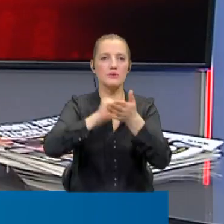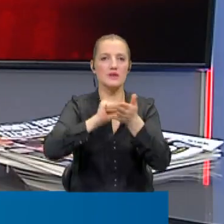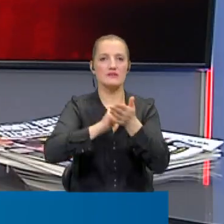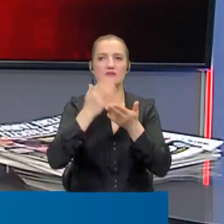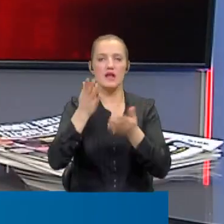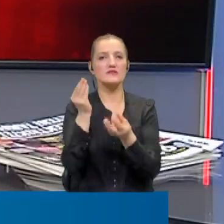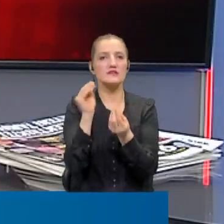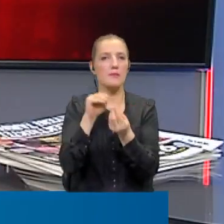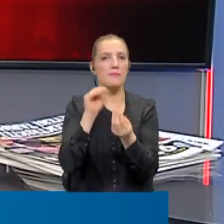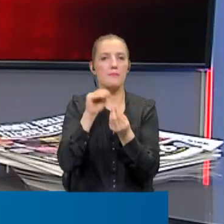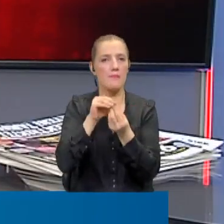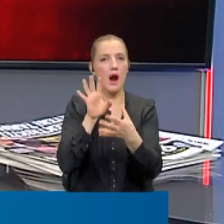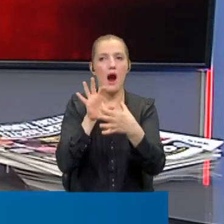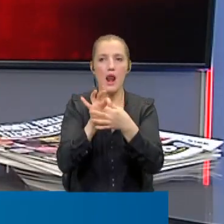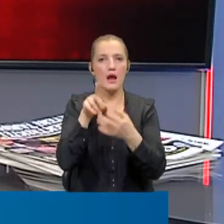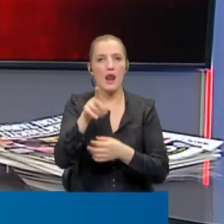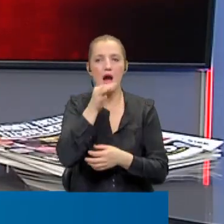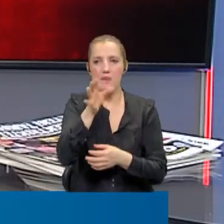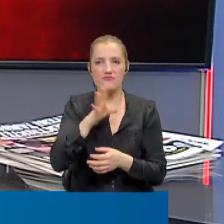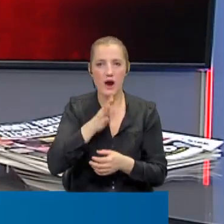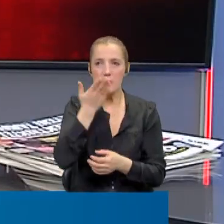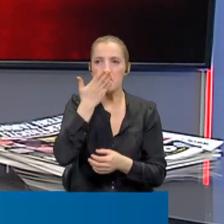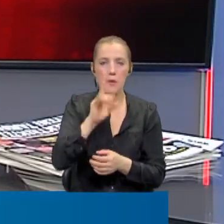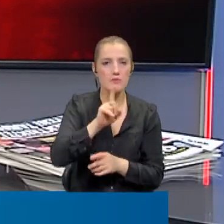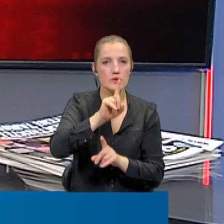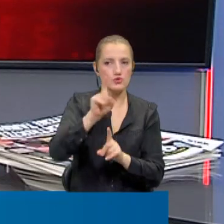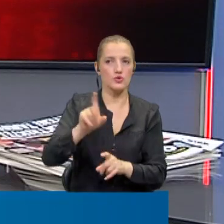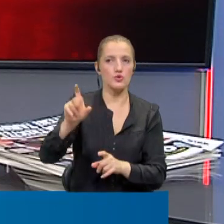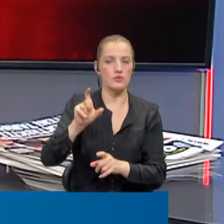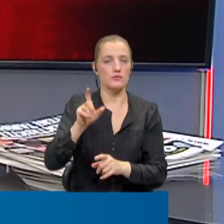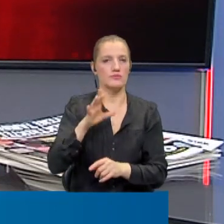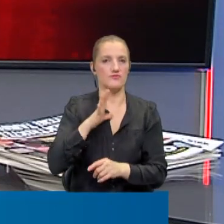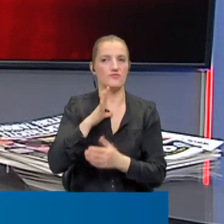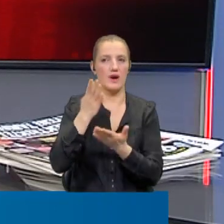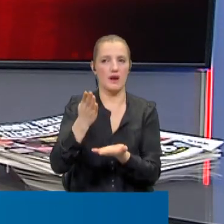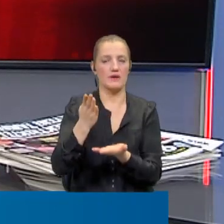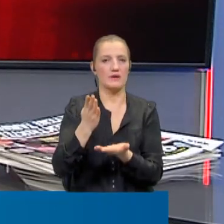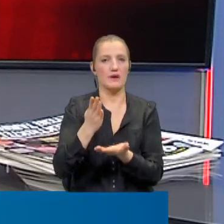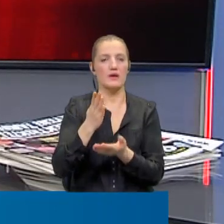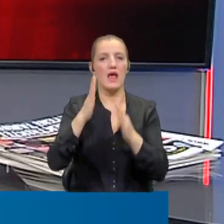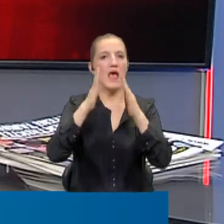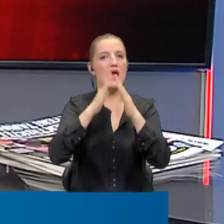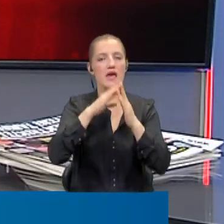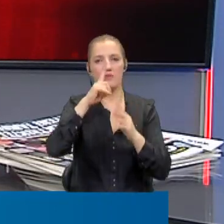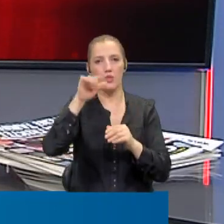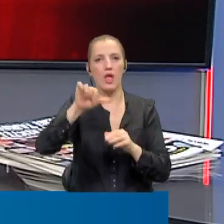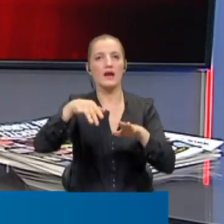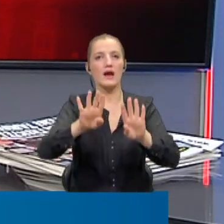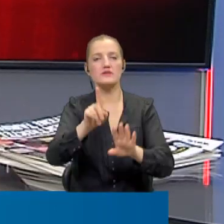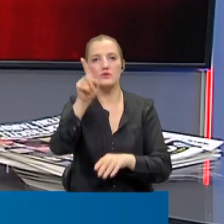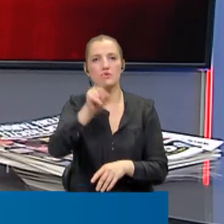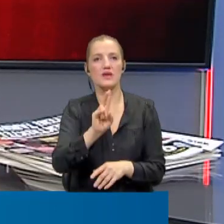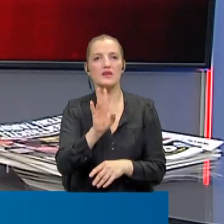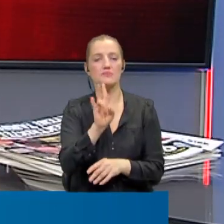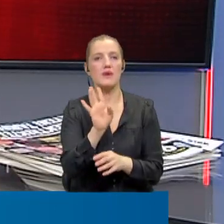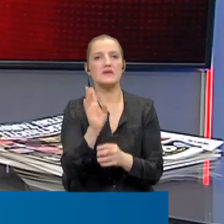gazetesinde zamlara ilişkin bir haber var mı yok mu sorusunun yanıtı var Evet Akşam gazetesinde konut kadın ay bu 25'lik zam